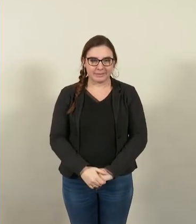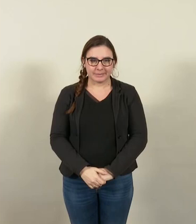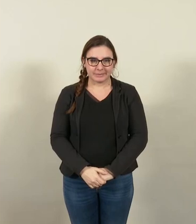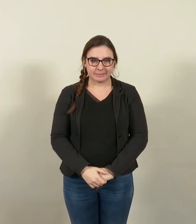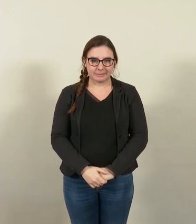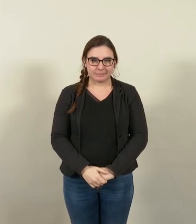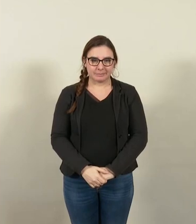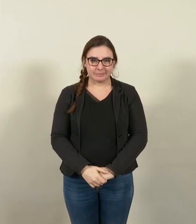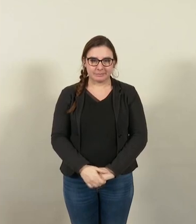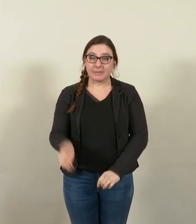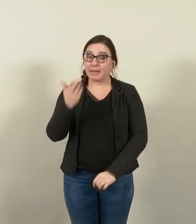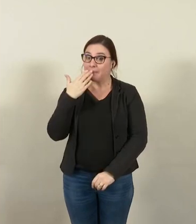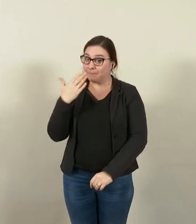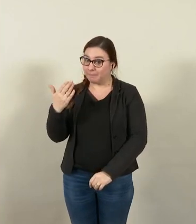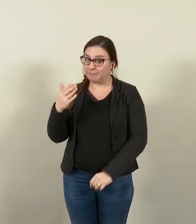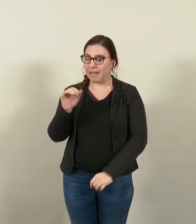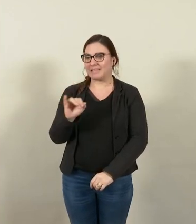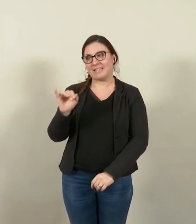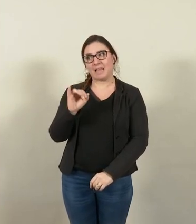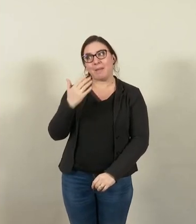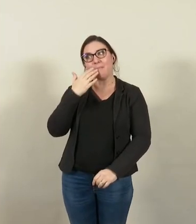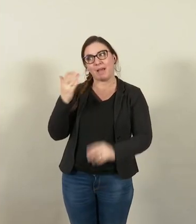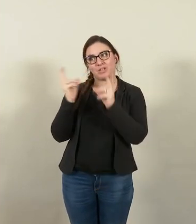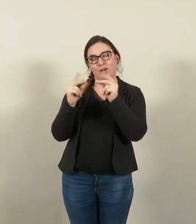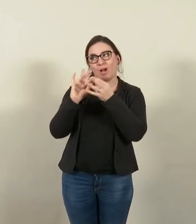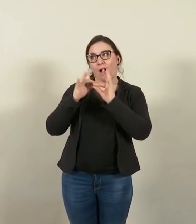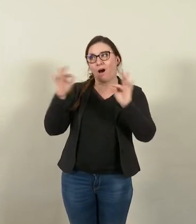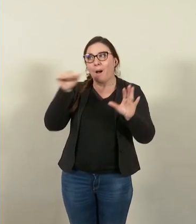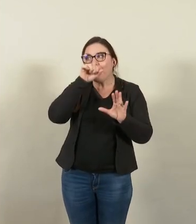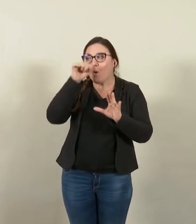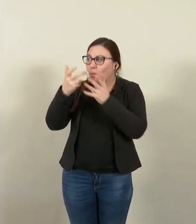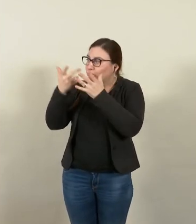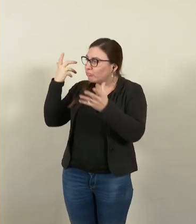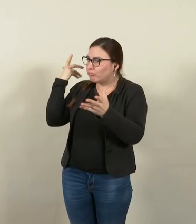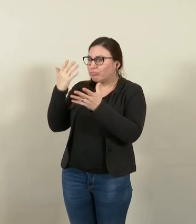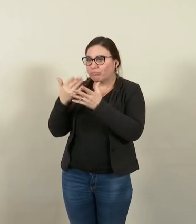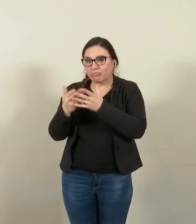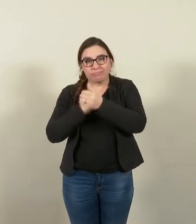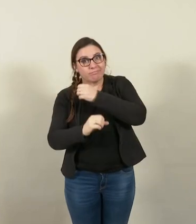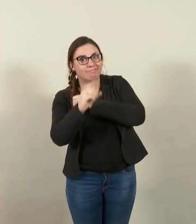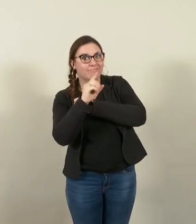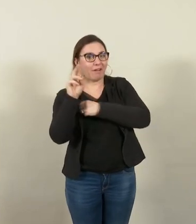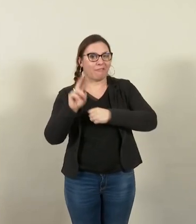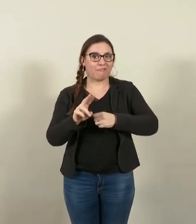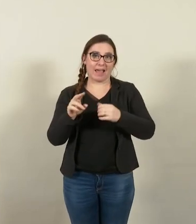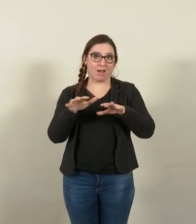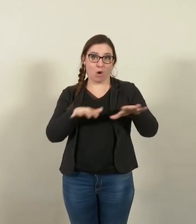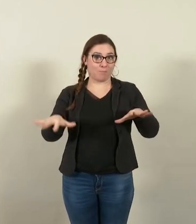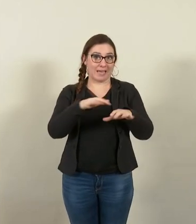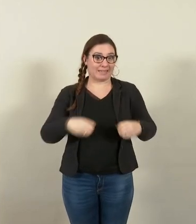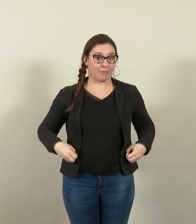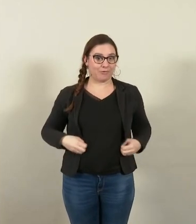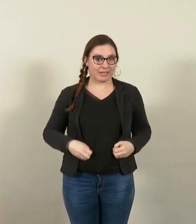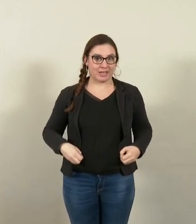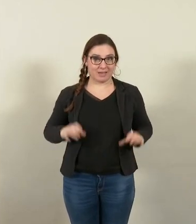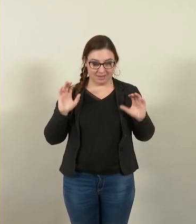dit merci Isabelle d'avoir rappelé l'histoire passionnante et fluctuante de la cité ouvrière de l'abay aujourd'hui